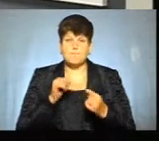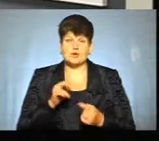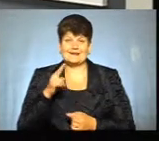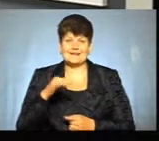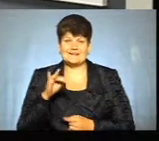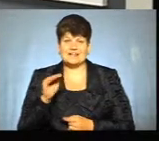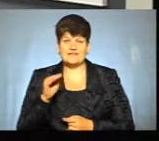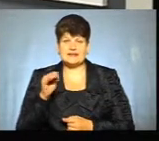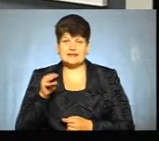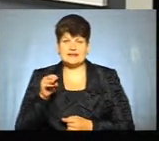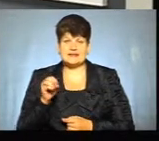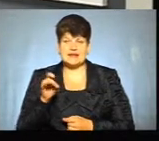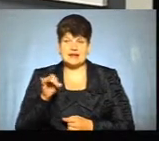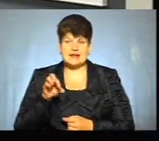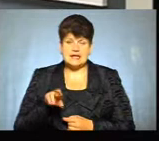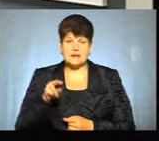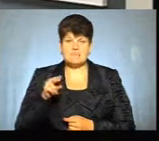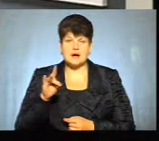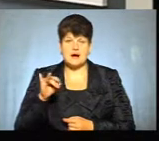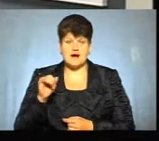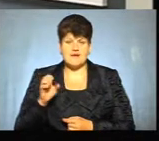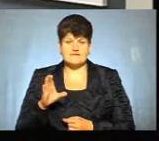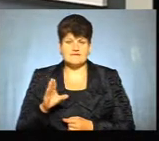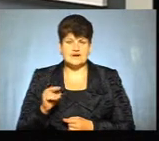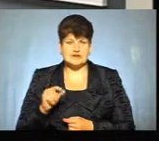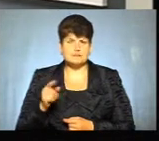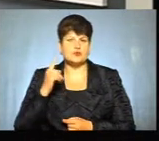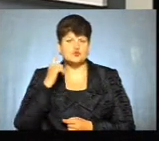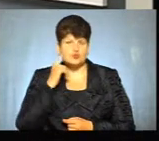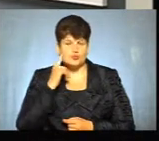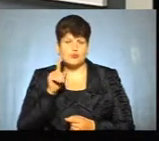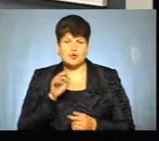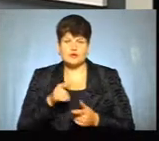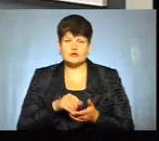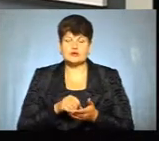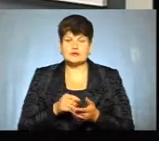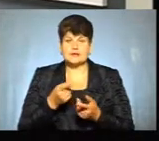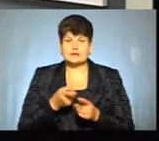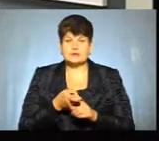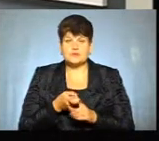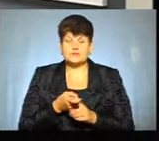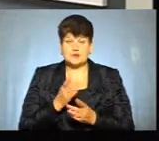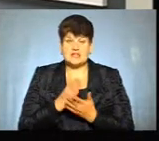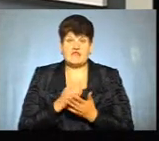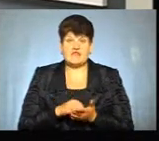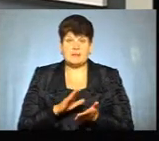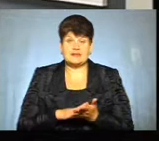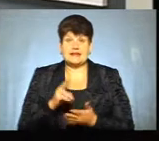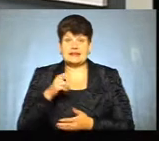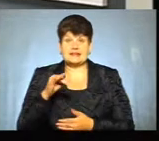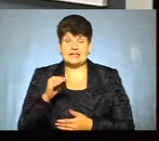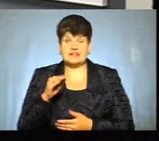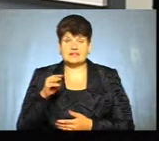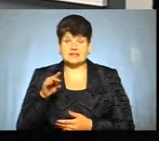є актуально, враховуючи те, що ми чуємо інформацію про реєстрацію випадків дифтерії, які є вже